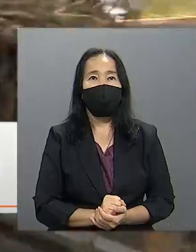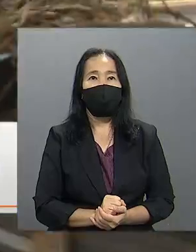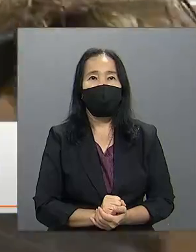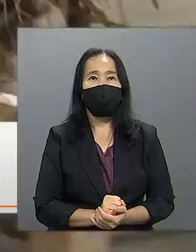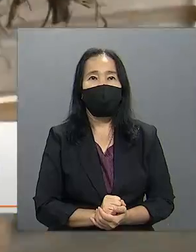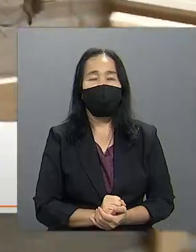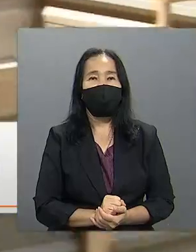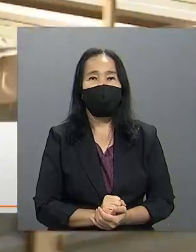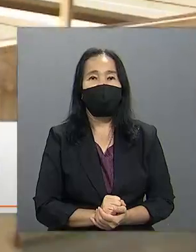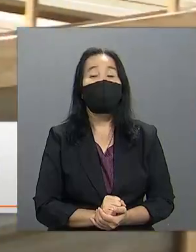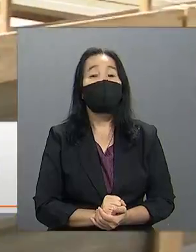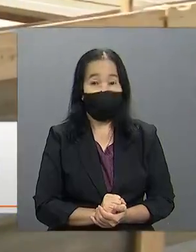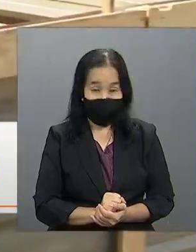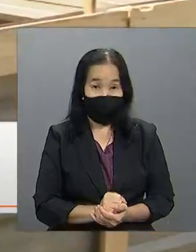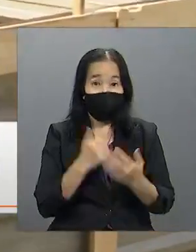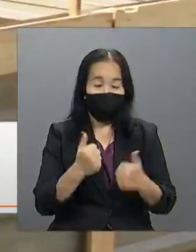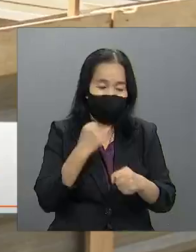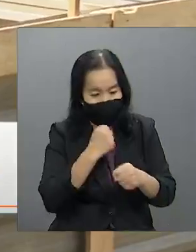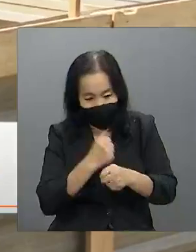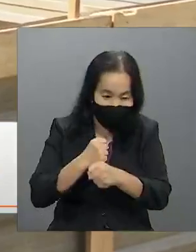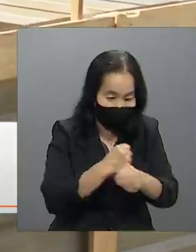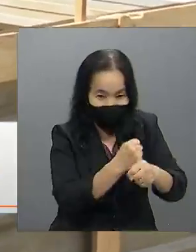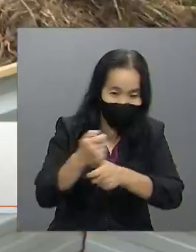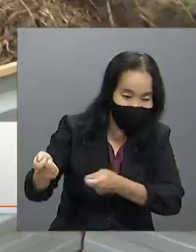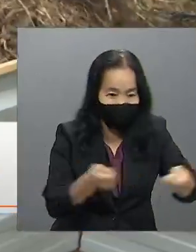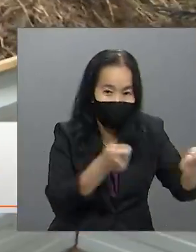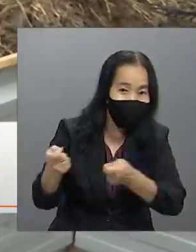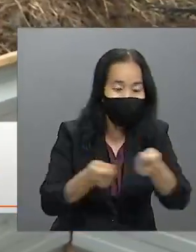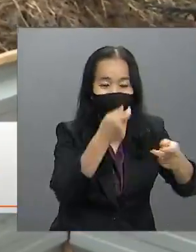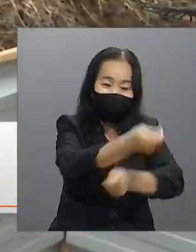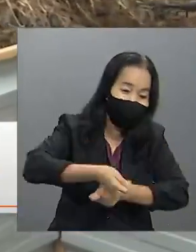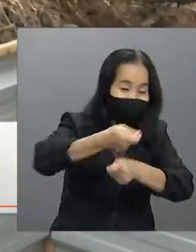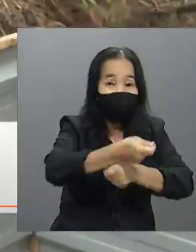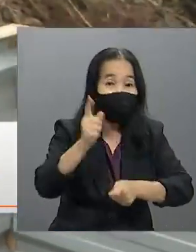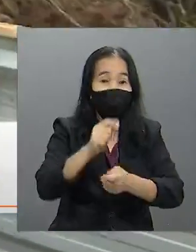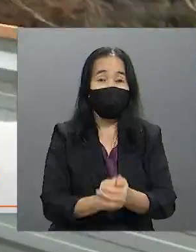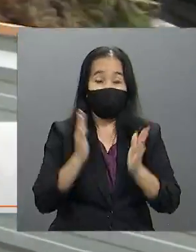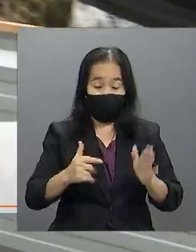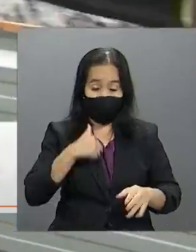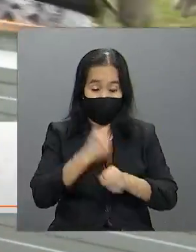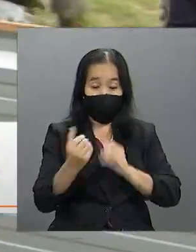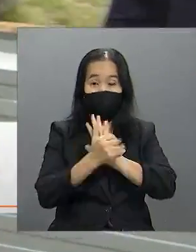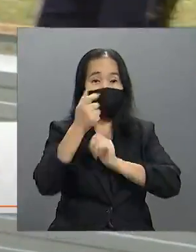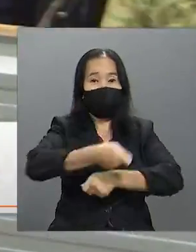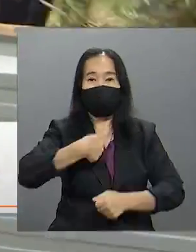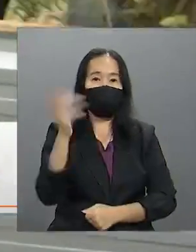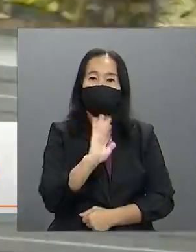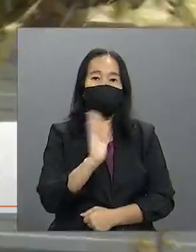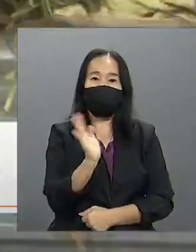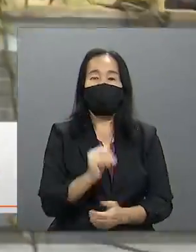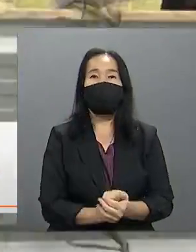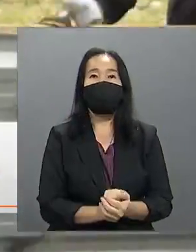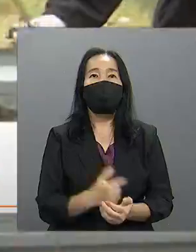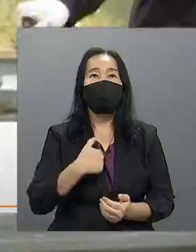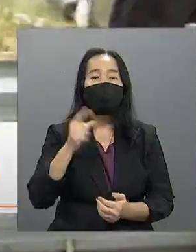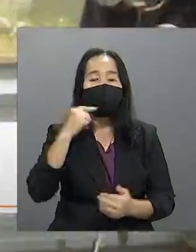เห็นว่ากำลังทำงานกันอย่างขมักขม้นนี้จริงๆแล้วพวกเขาไม่ใช่เกษตรกรแต่อย่างใดค่ะแต่เป็นผู้ได้รับผลกระทบจาก